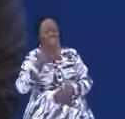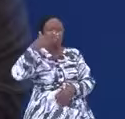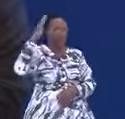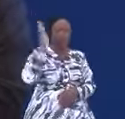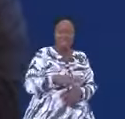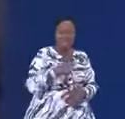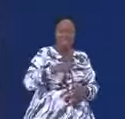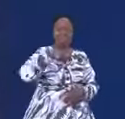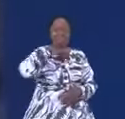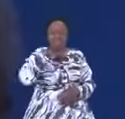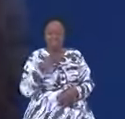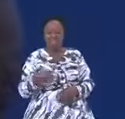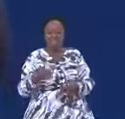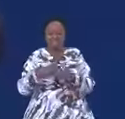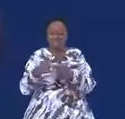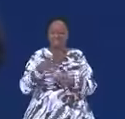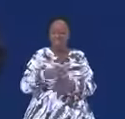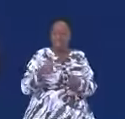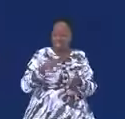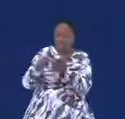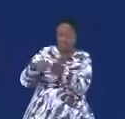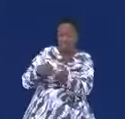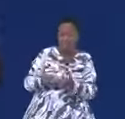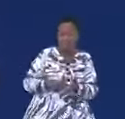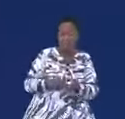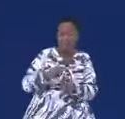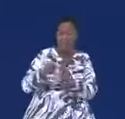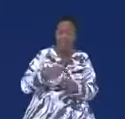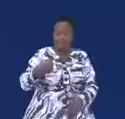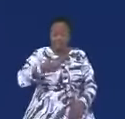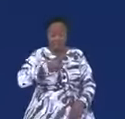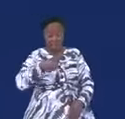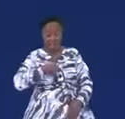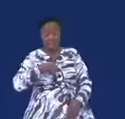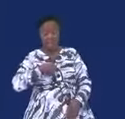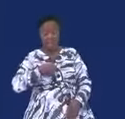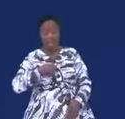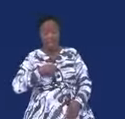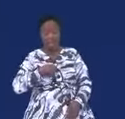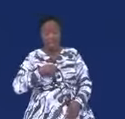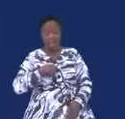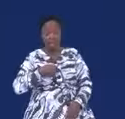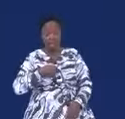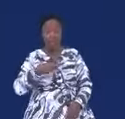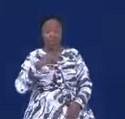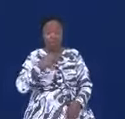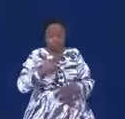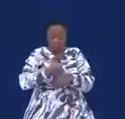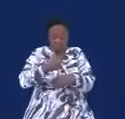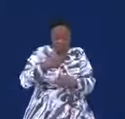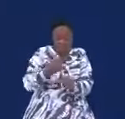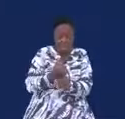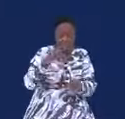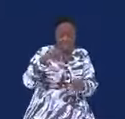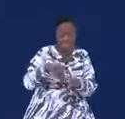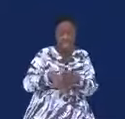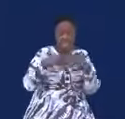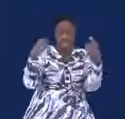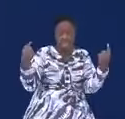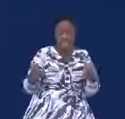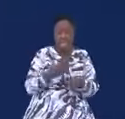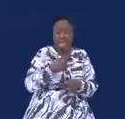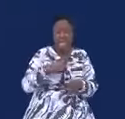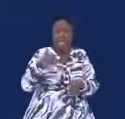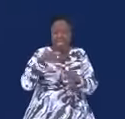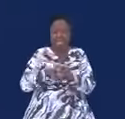sont seuls ils adorent et de voix si je suis né dans l'iniquité et ma mère m'a conçu dans le